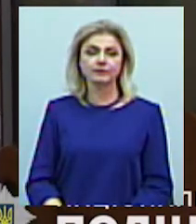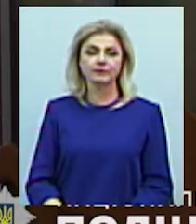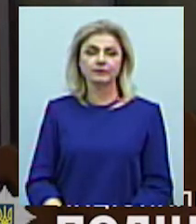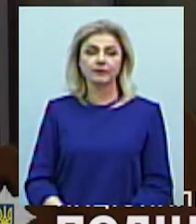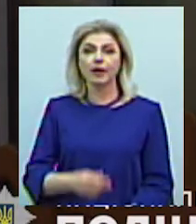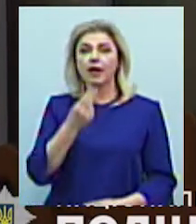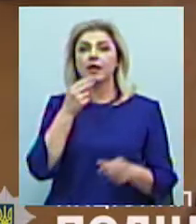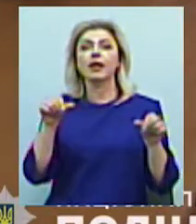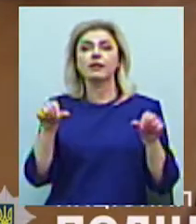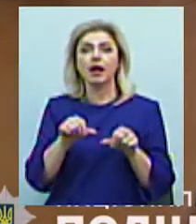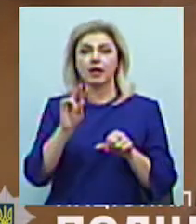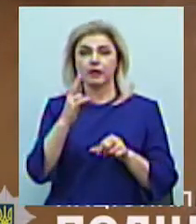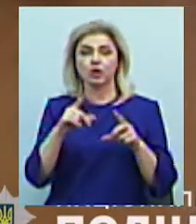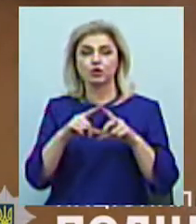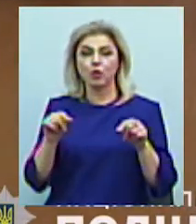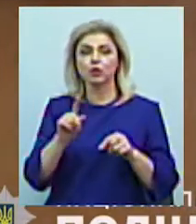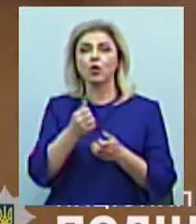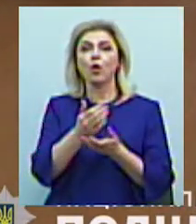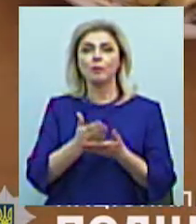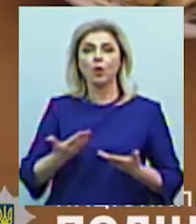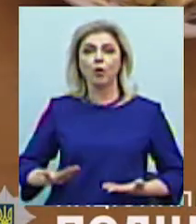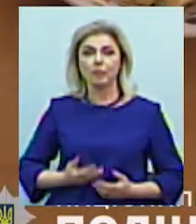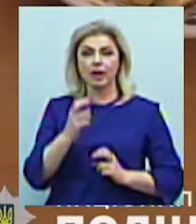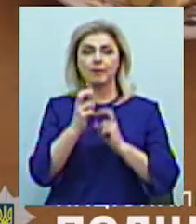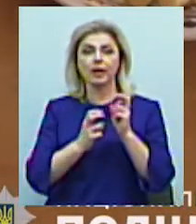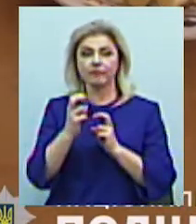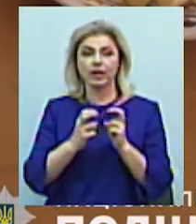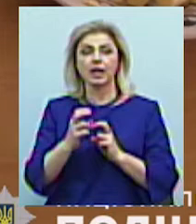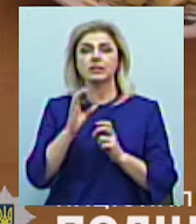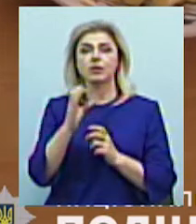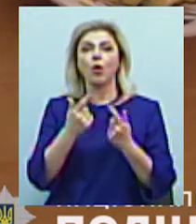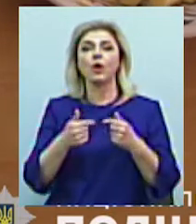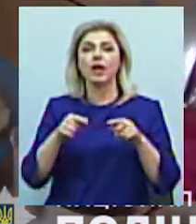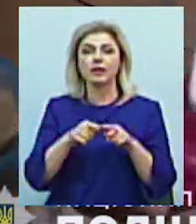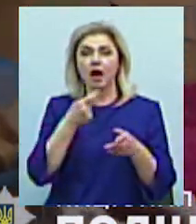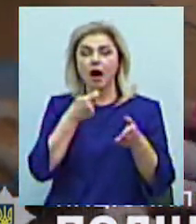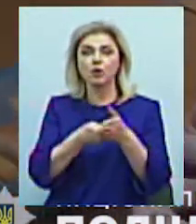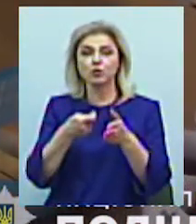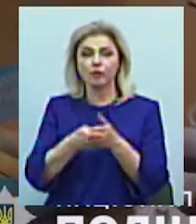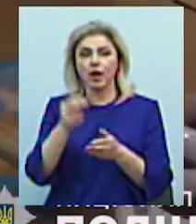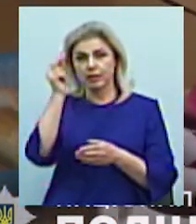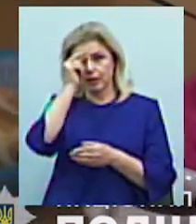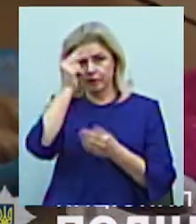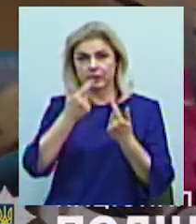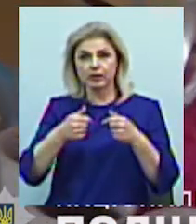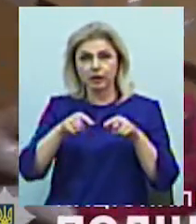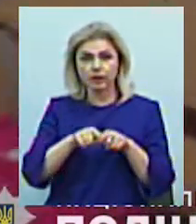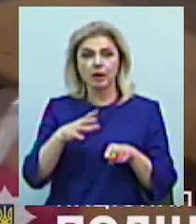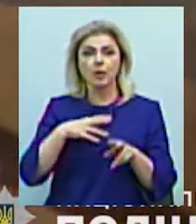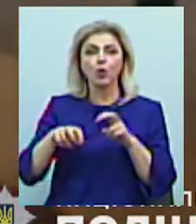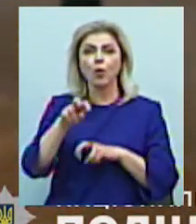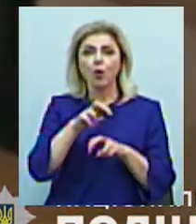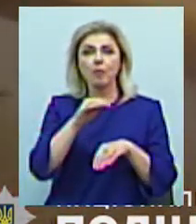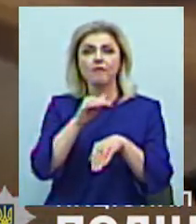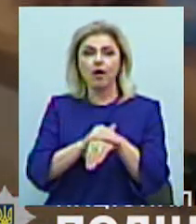В їдальнях миколаївських шкіл, що обслуговує комунальне виробниче підприємство з організації харчування в навчальних закладах, тривали обшуки за